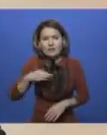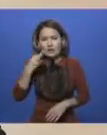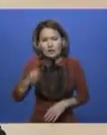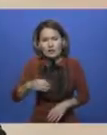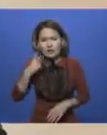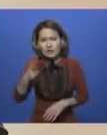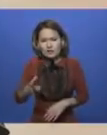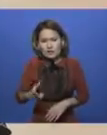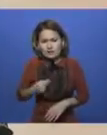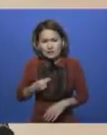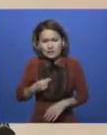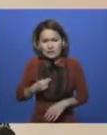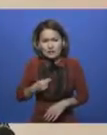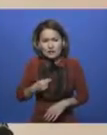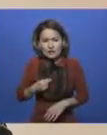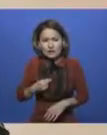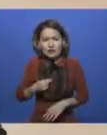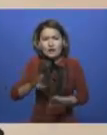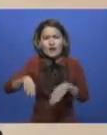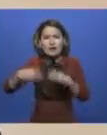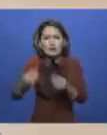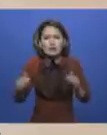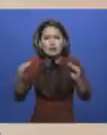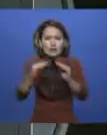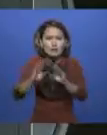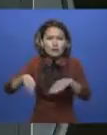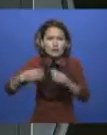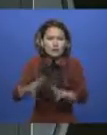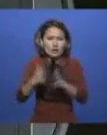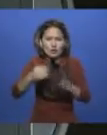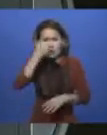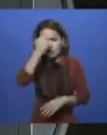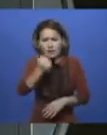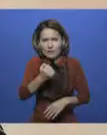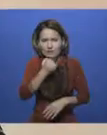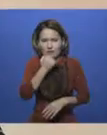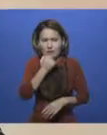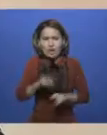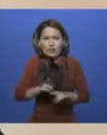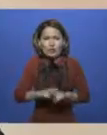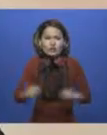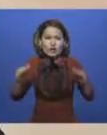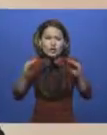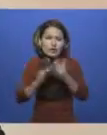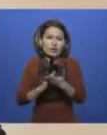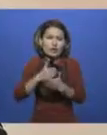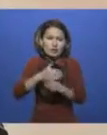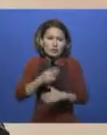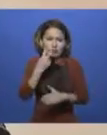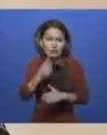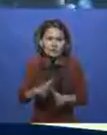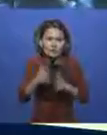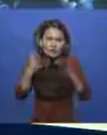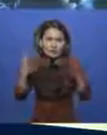бала-шағасына үлкен үй беріп, елеп ескеріп жатқанына үлкен рахмет. Келіп көріп жатырмыз, үлкен кең.